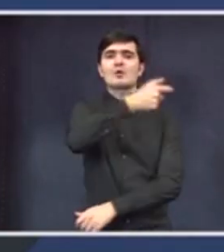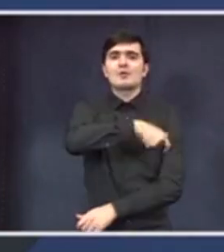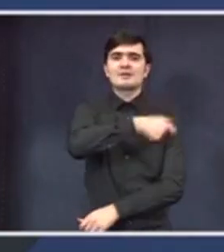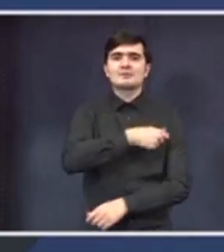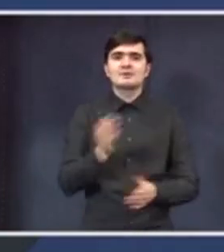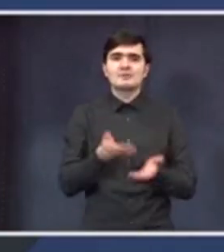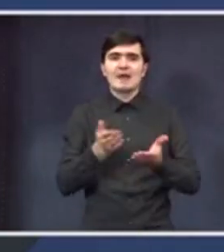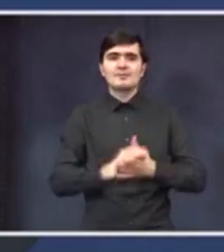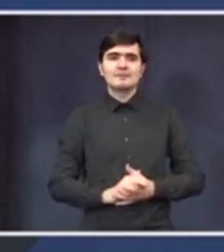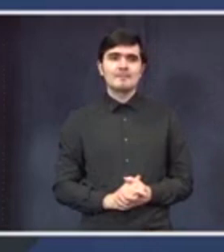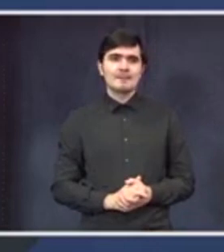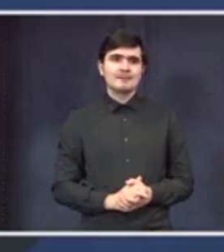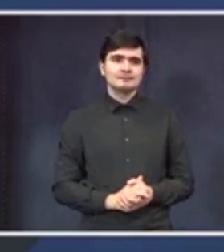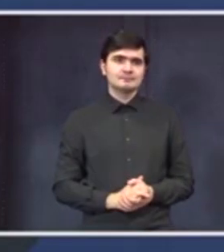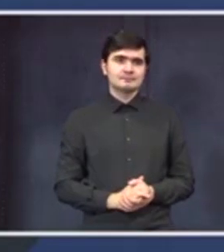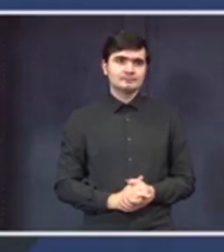mai rapid.